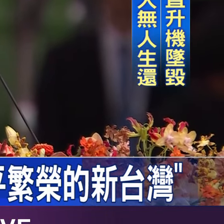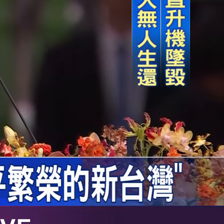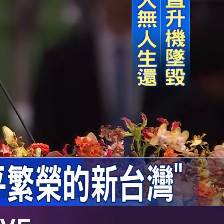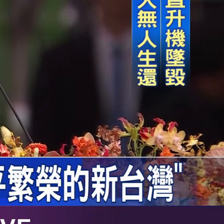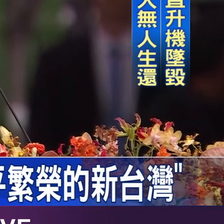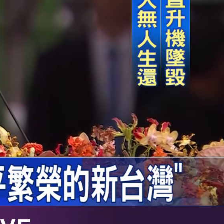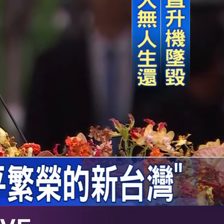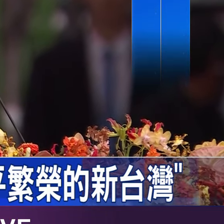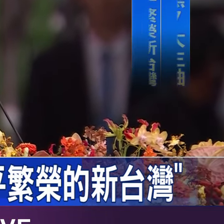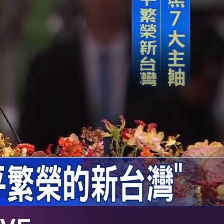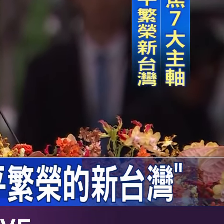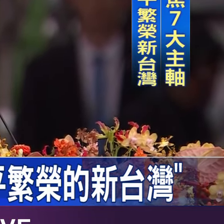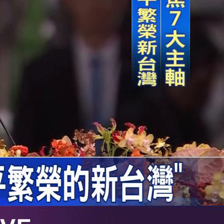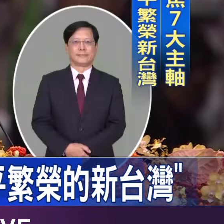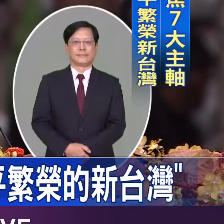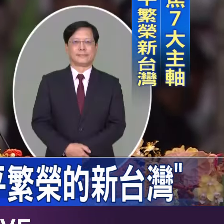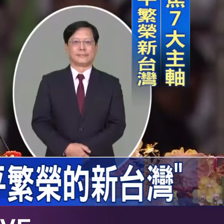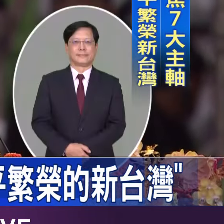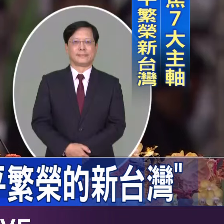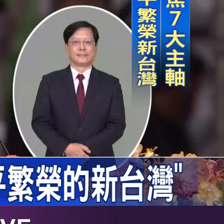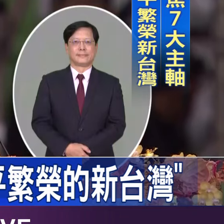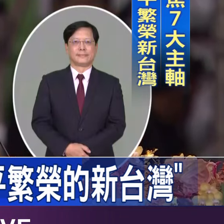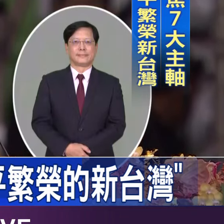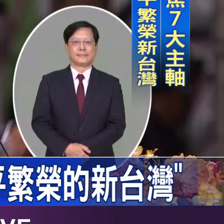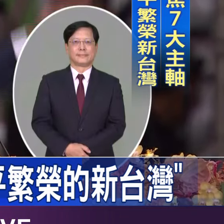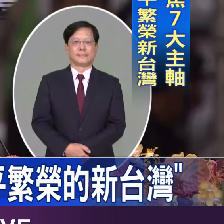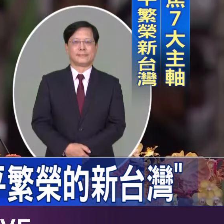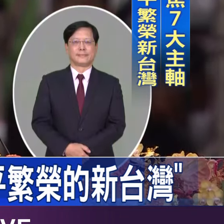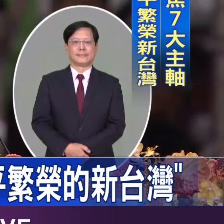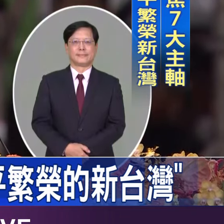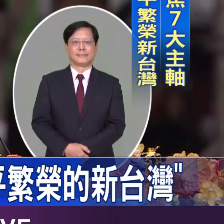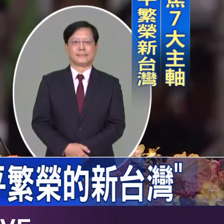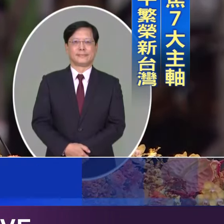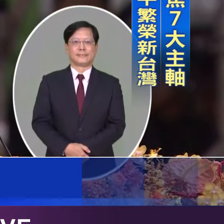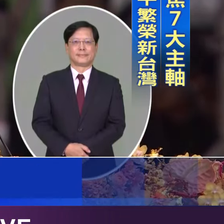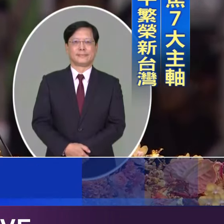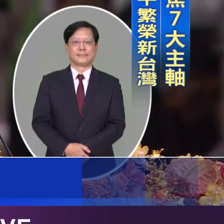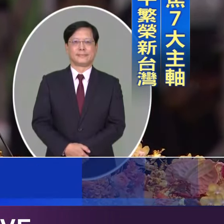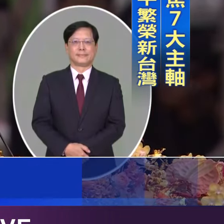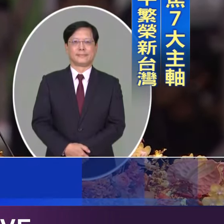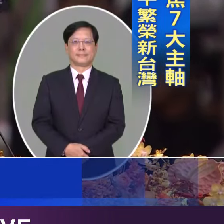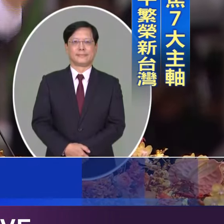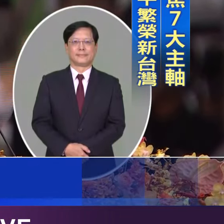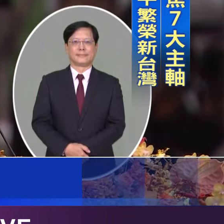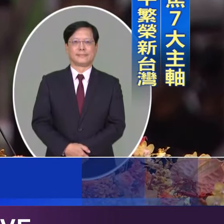式就任，要持续带领国家在对的道路往前迈进。记者黄明阳、岳达台报道。